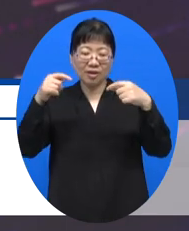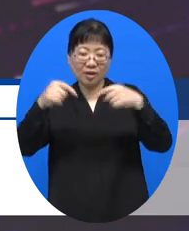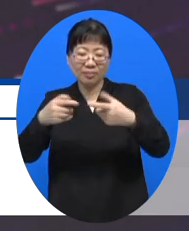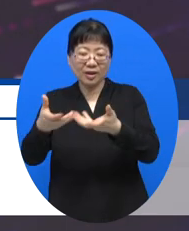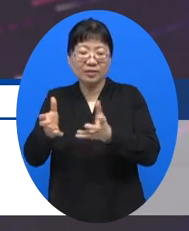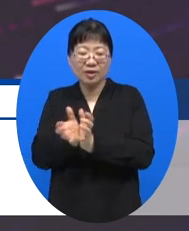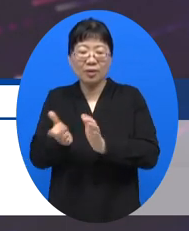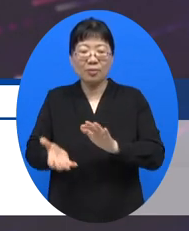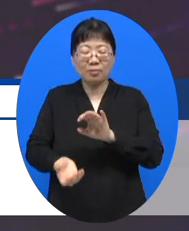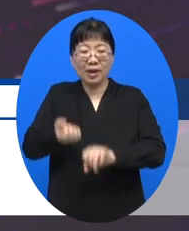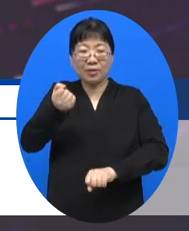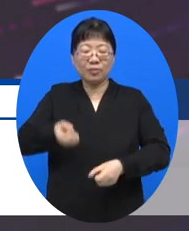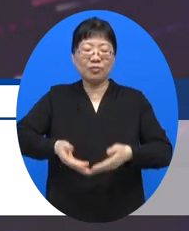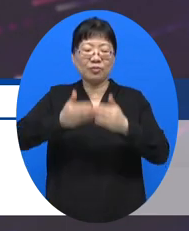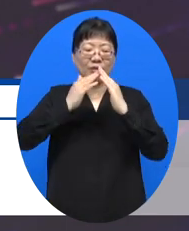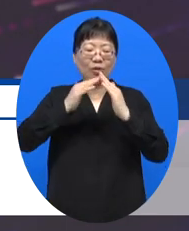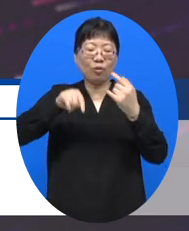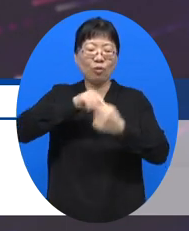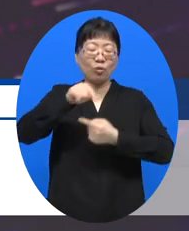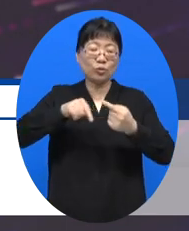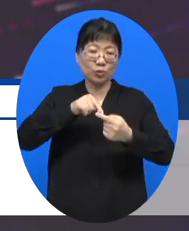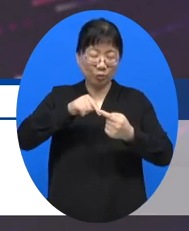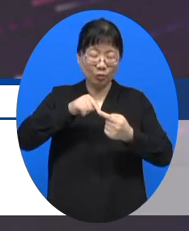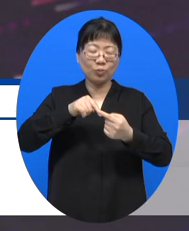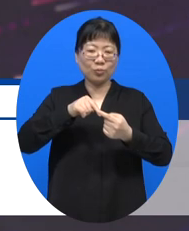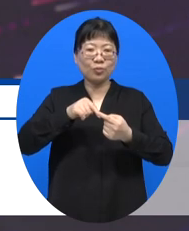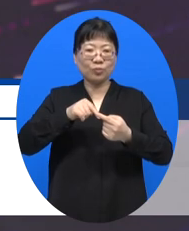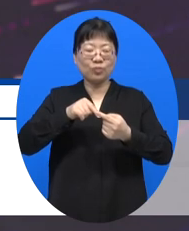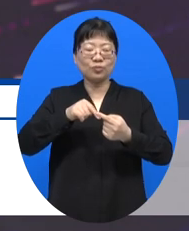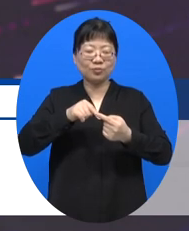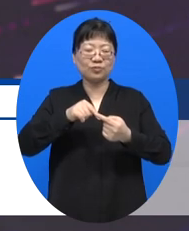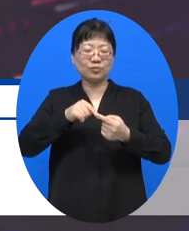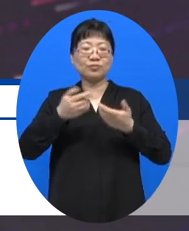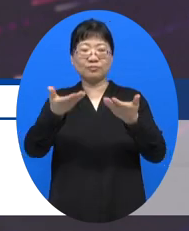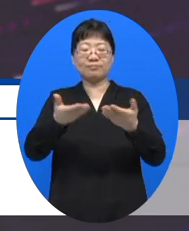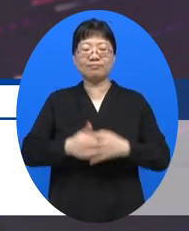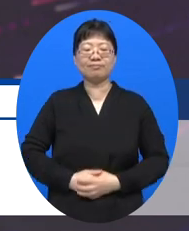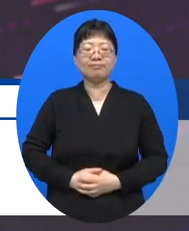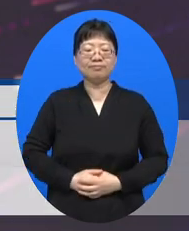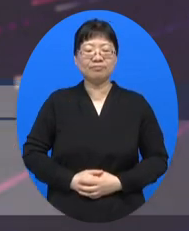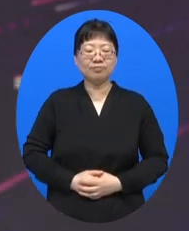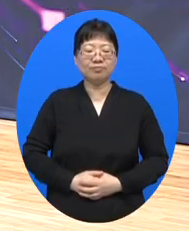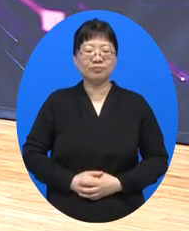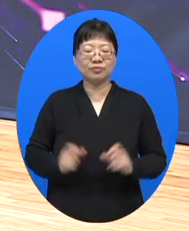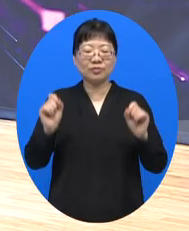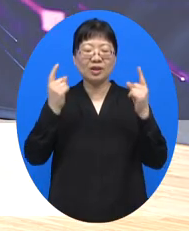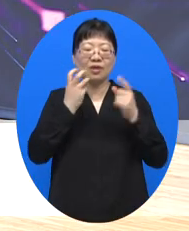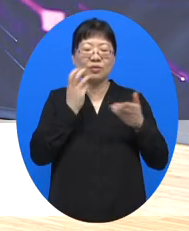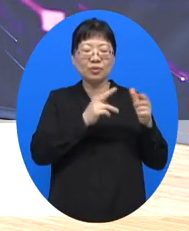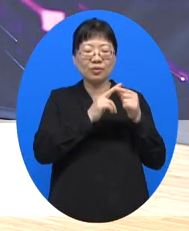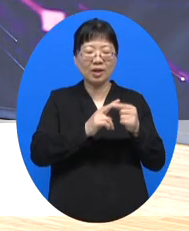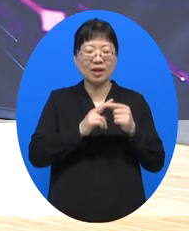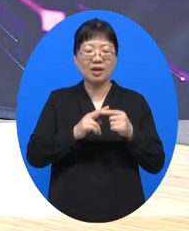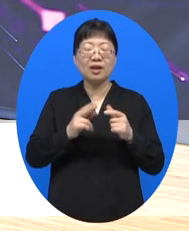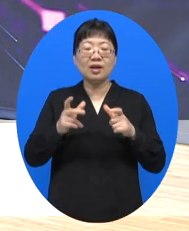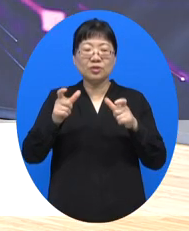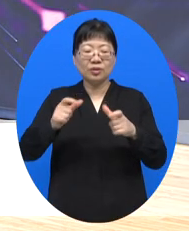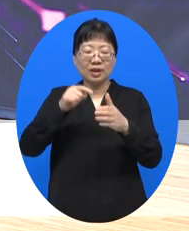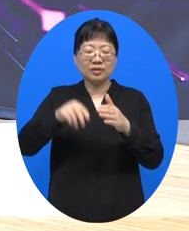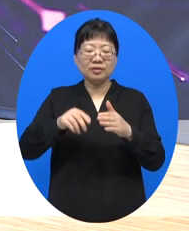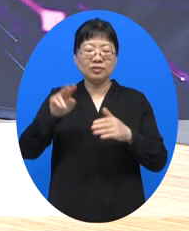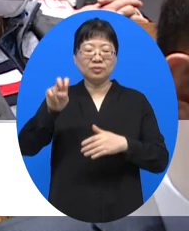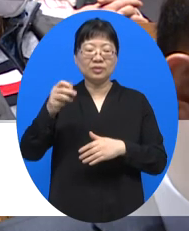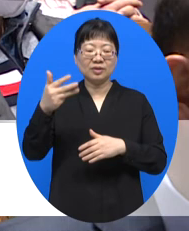기업협의회를 바로 론칭해서 한번 운영을 해보도록 그렇게 하겠습니다. 이와 함께 경기도와